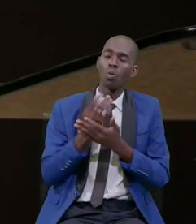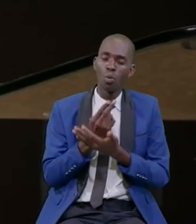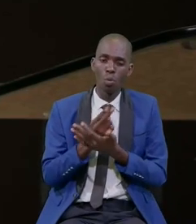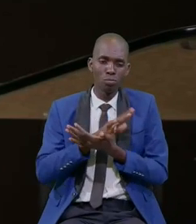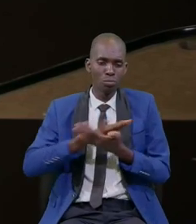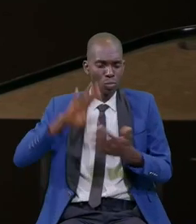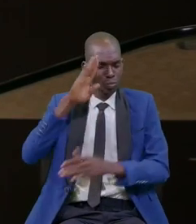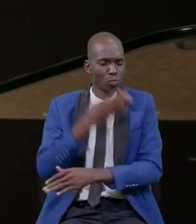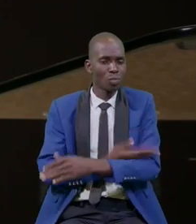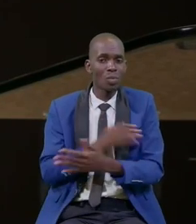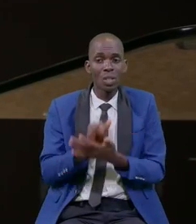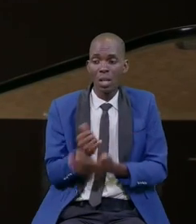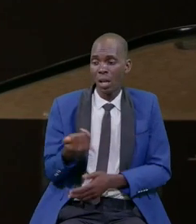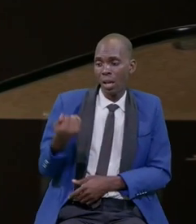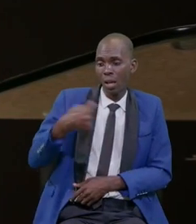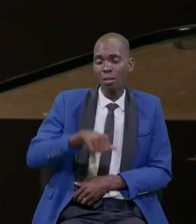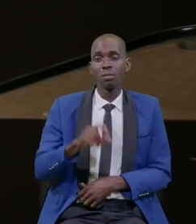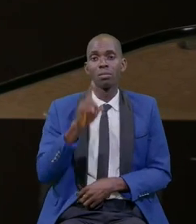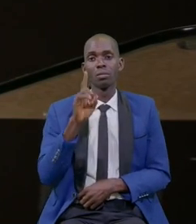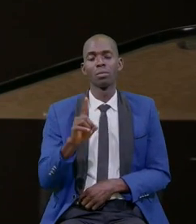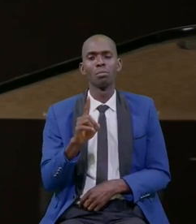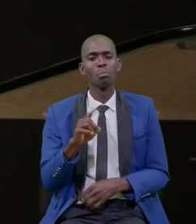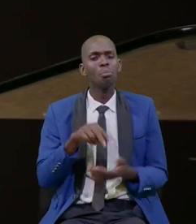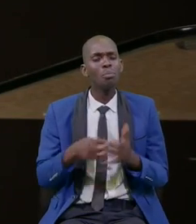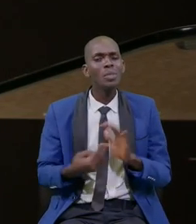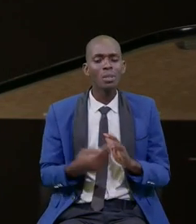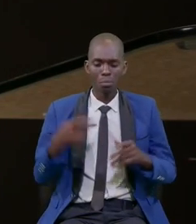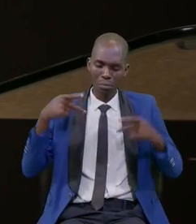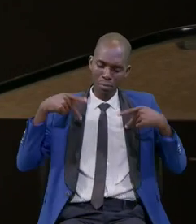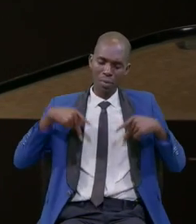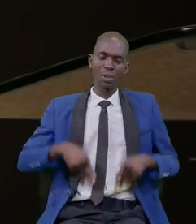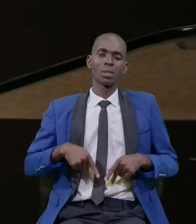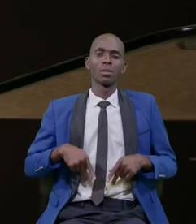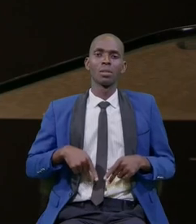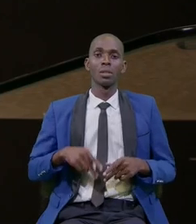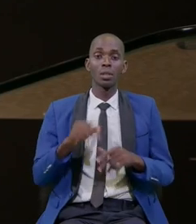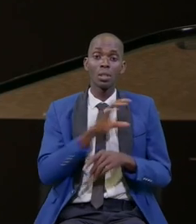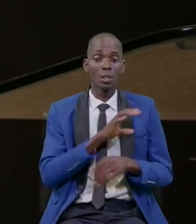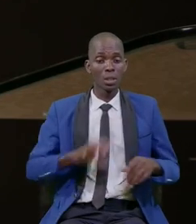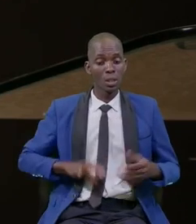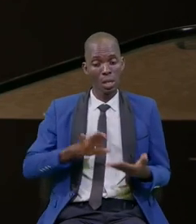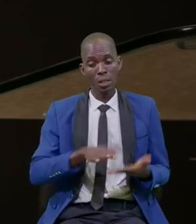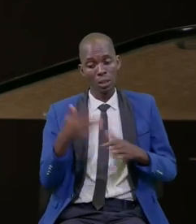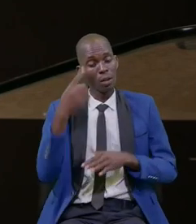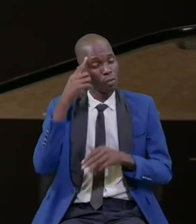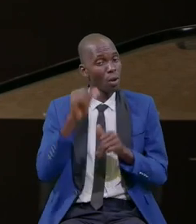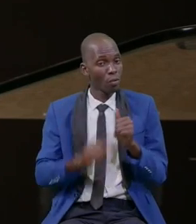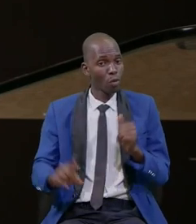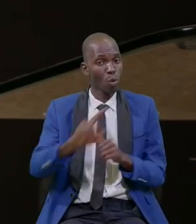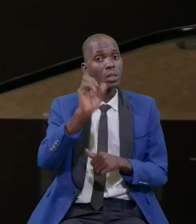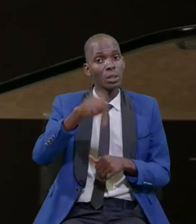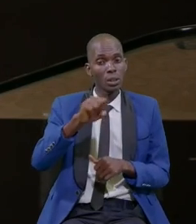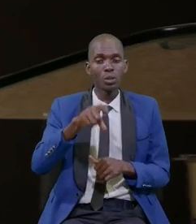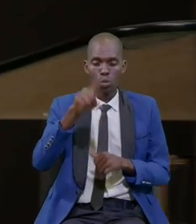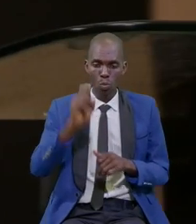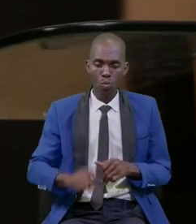que quiconque, ça c'est personnalisé, vous personnalisez cela que Christ est mort pour tout le monde, je personnalise qu'il